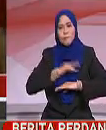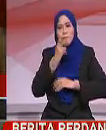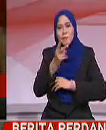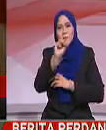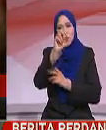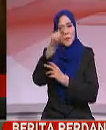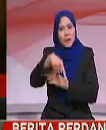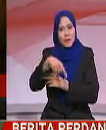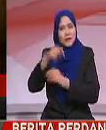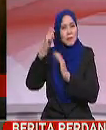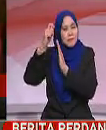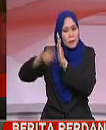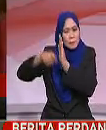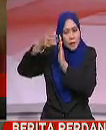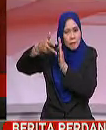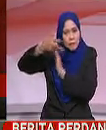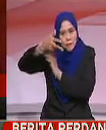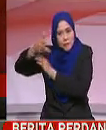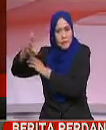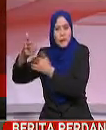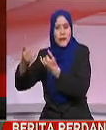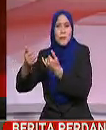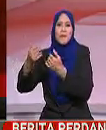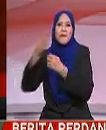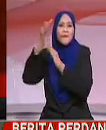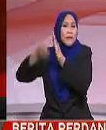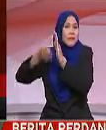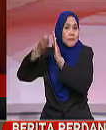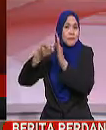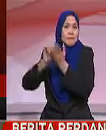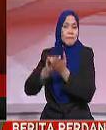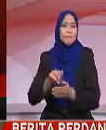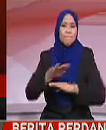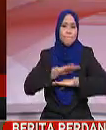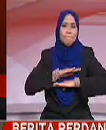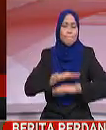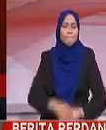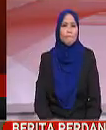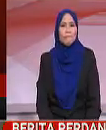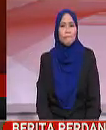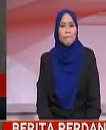SOP penggambaran yang dipraktikkan oleh produksi filem tersebut.